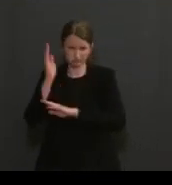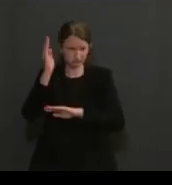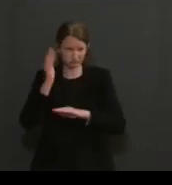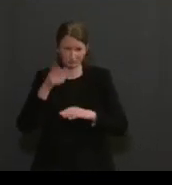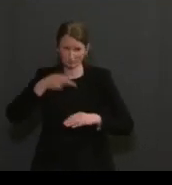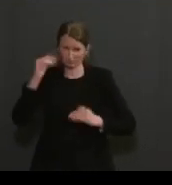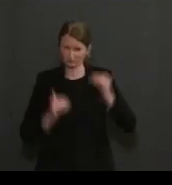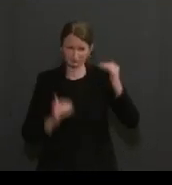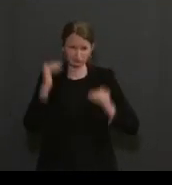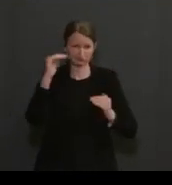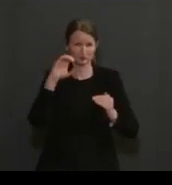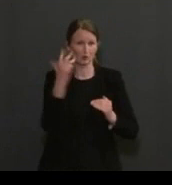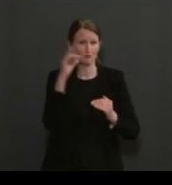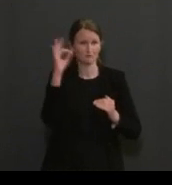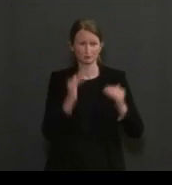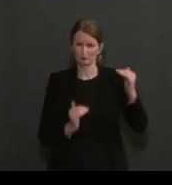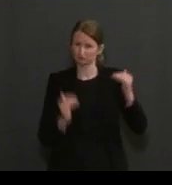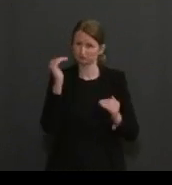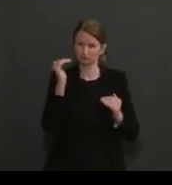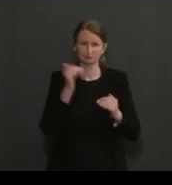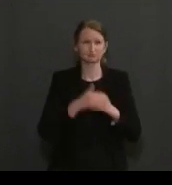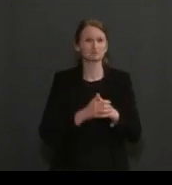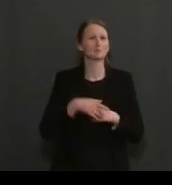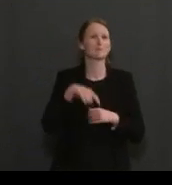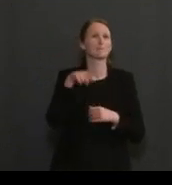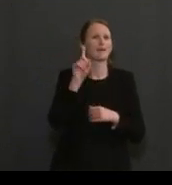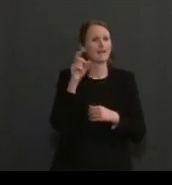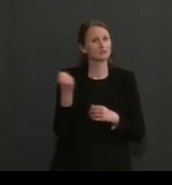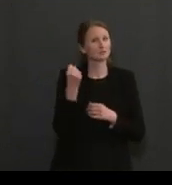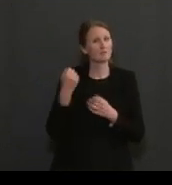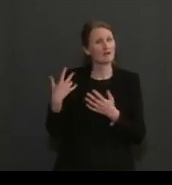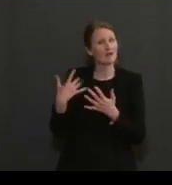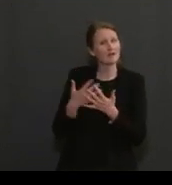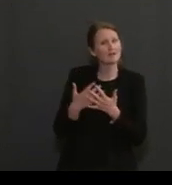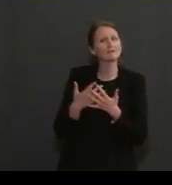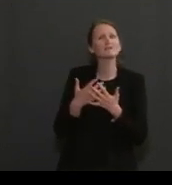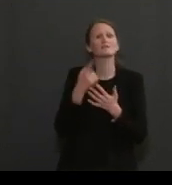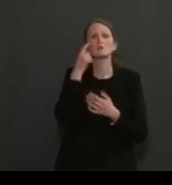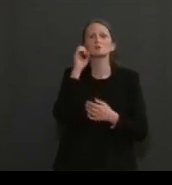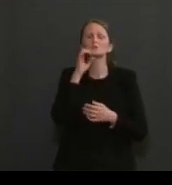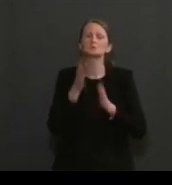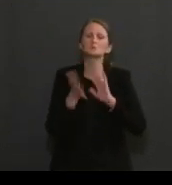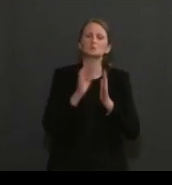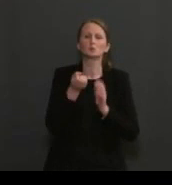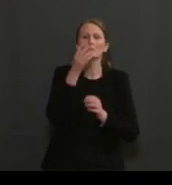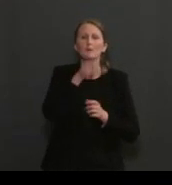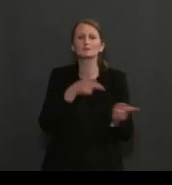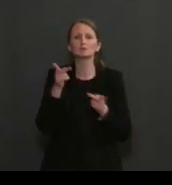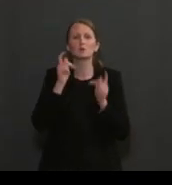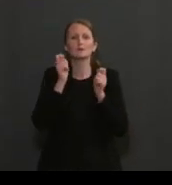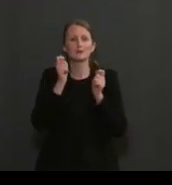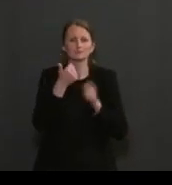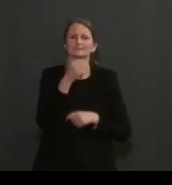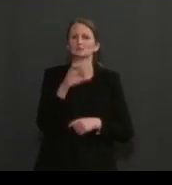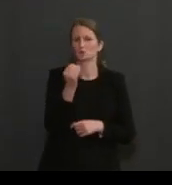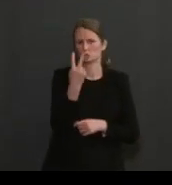des hospitalisations journalières est de 692 admissions. C'est une augmentation de 26% sur base